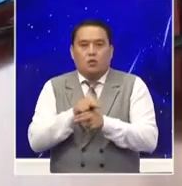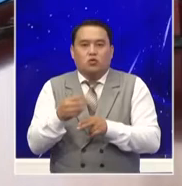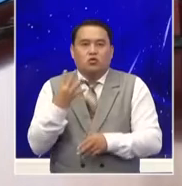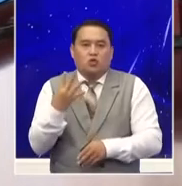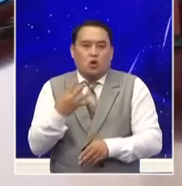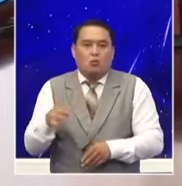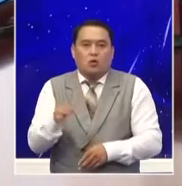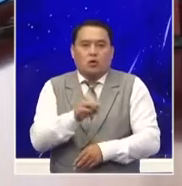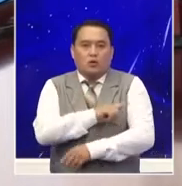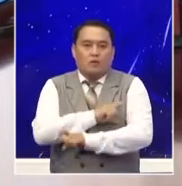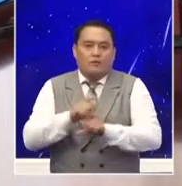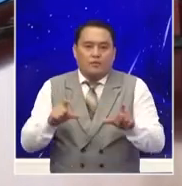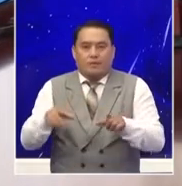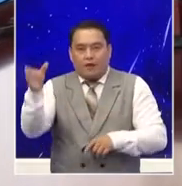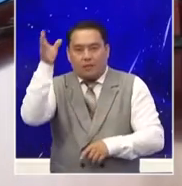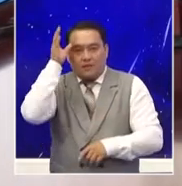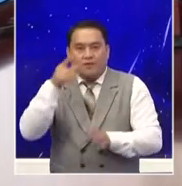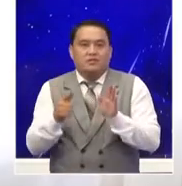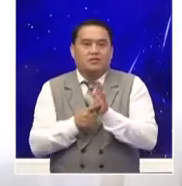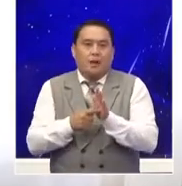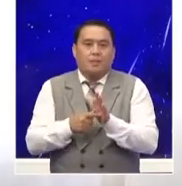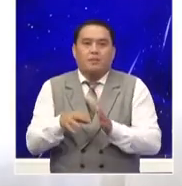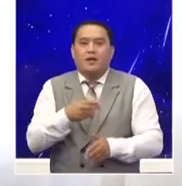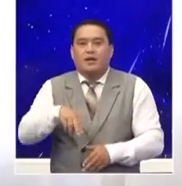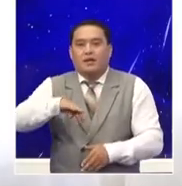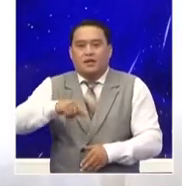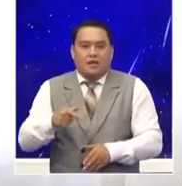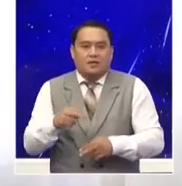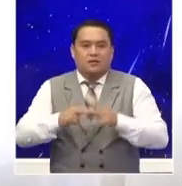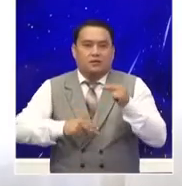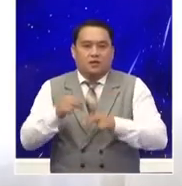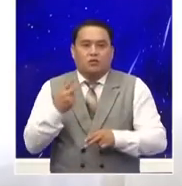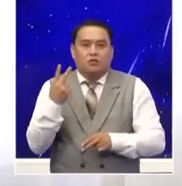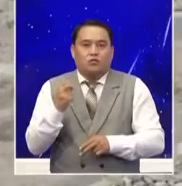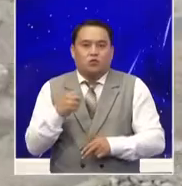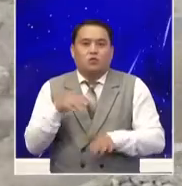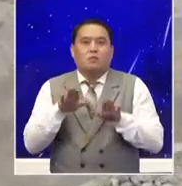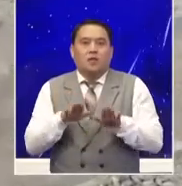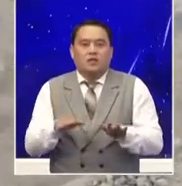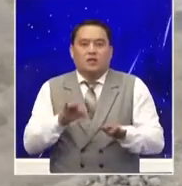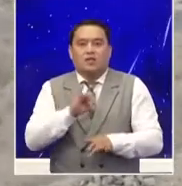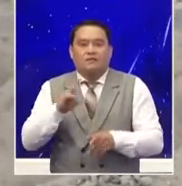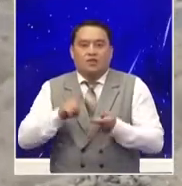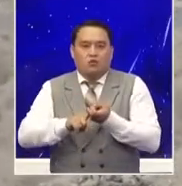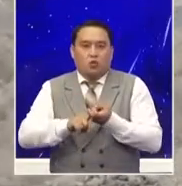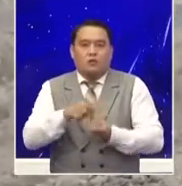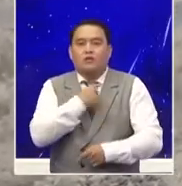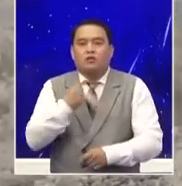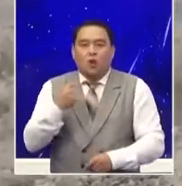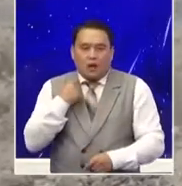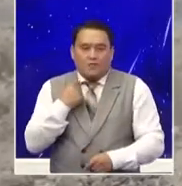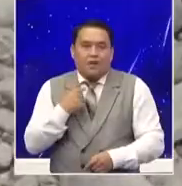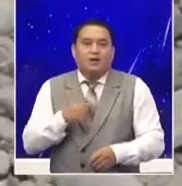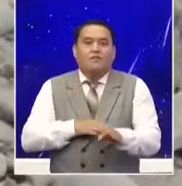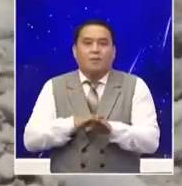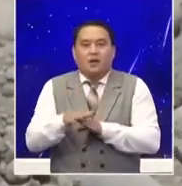ремонт 4 областных объектов образования. 7,5 миллиардов тенге на строительство 200-местной инфекционной больницы в Талдыкургане.